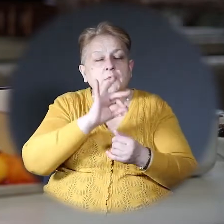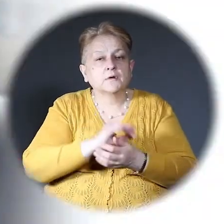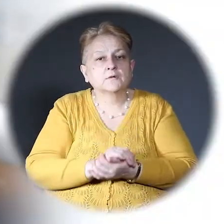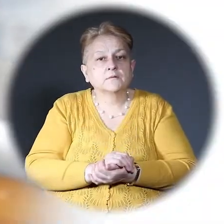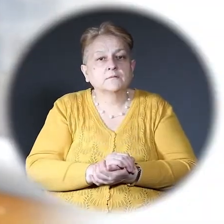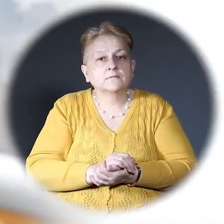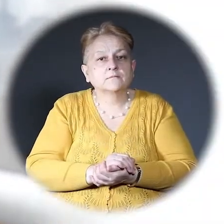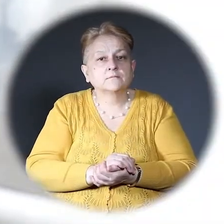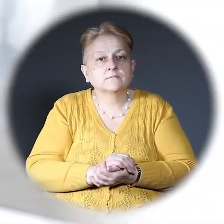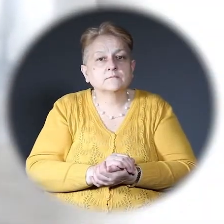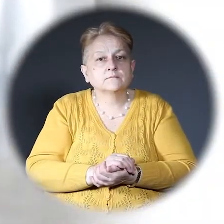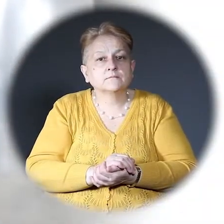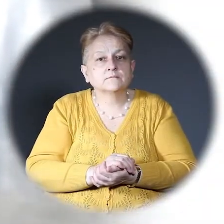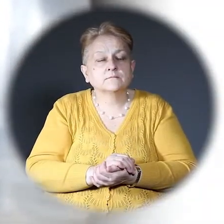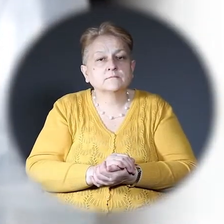հետ։